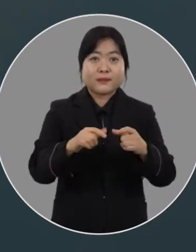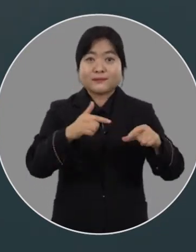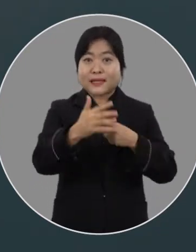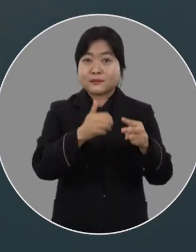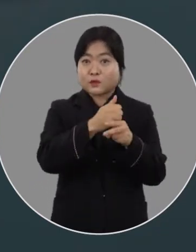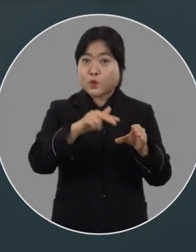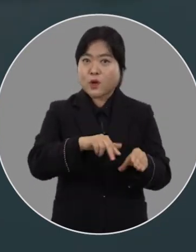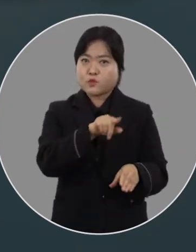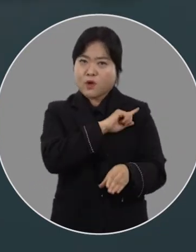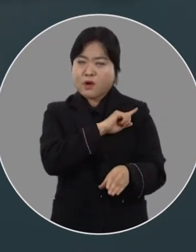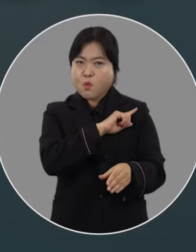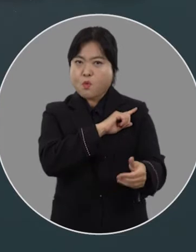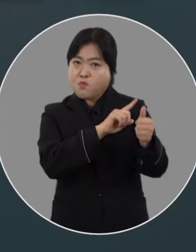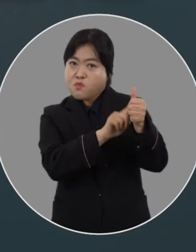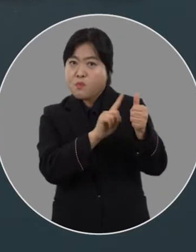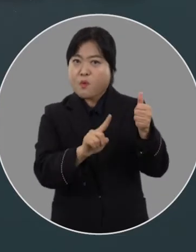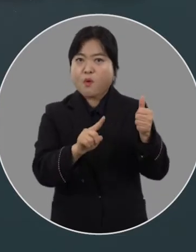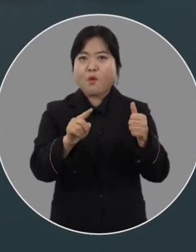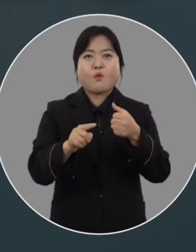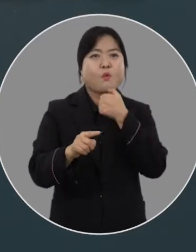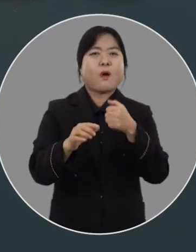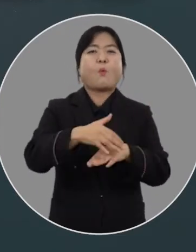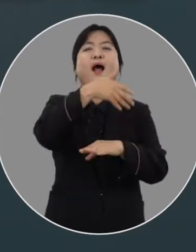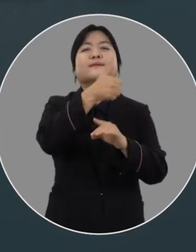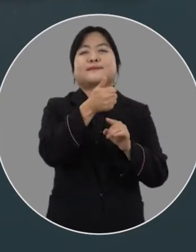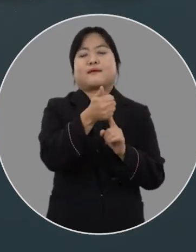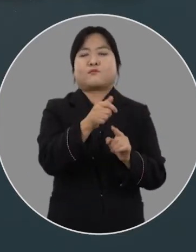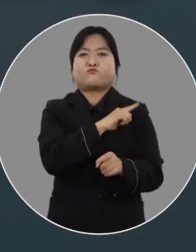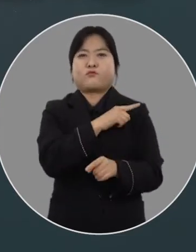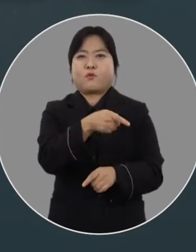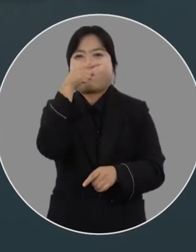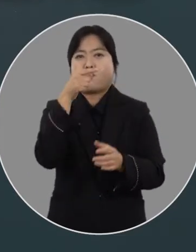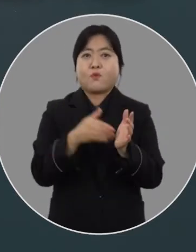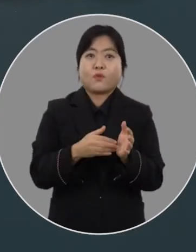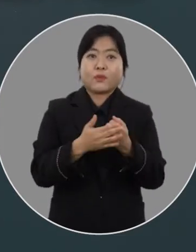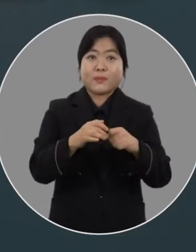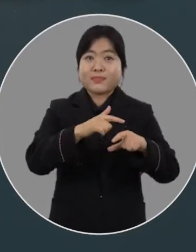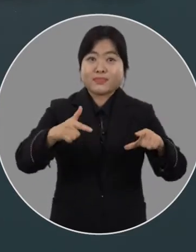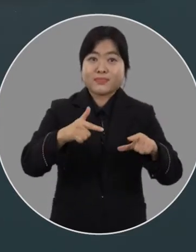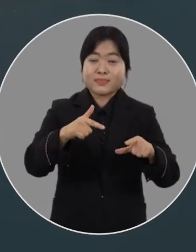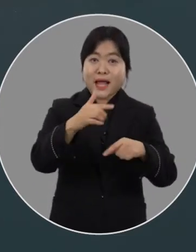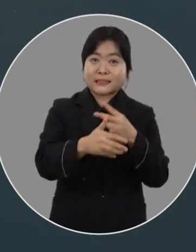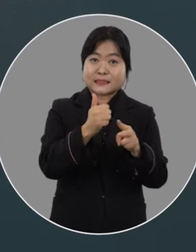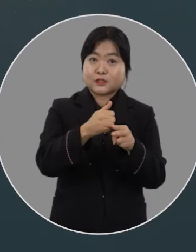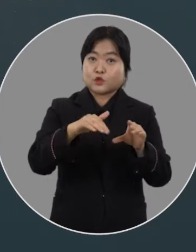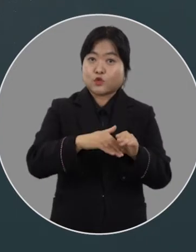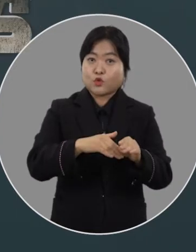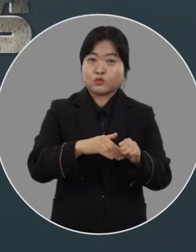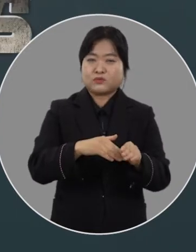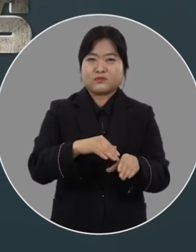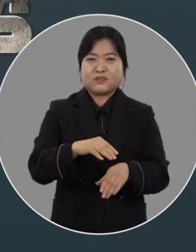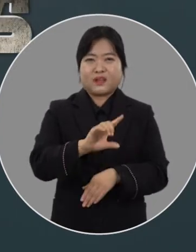왜냐하면 다신교의 최고 수장은 로마의 황제였기 때문입니다. 그래서 만일에 다신교를 부정한다라고 하는 것은